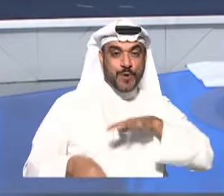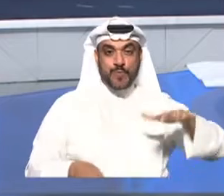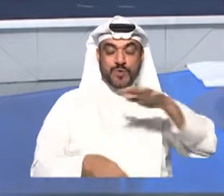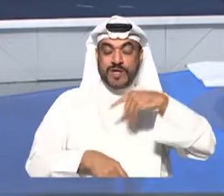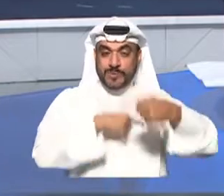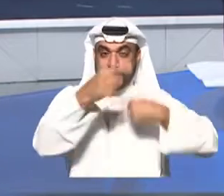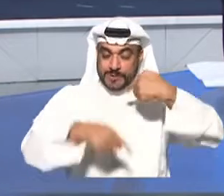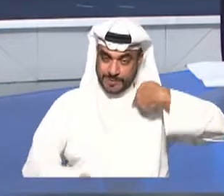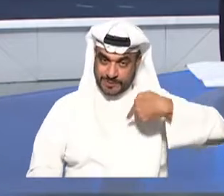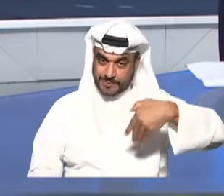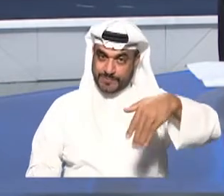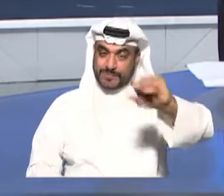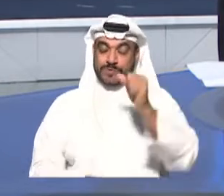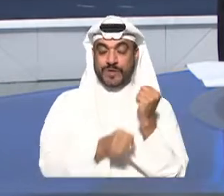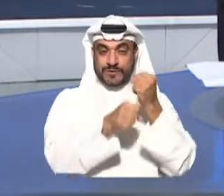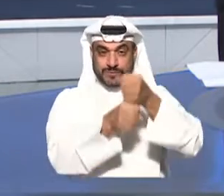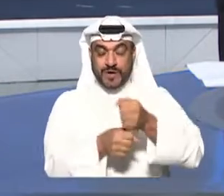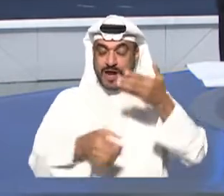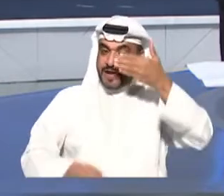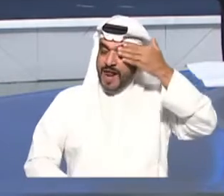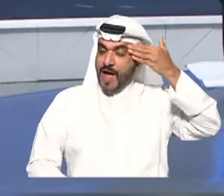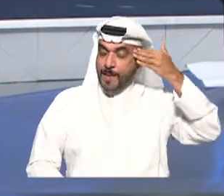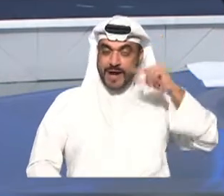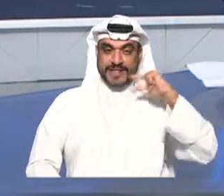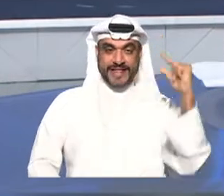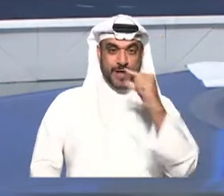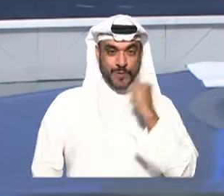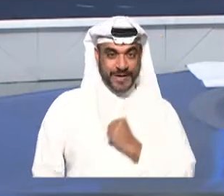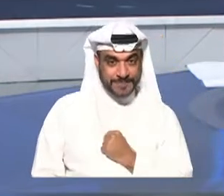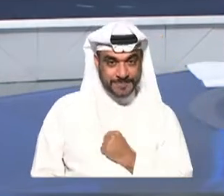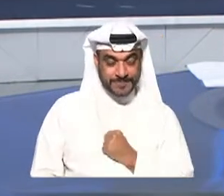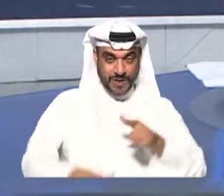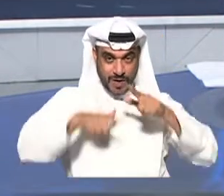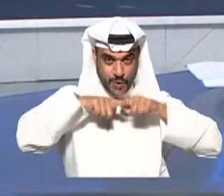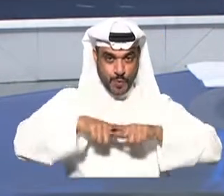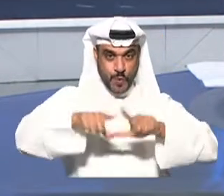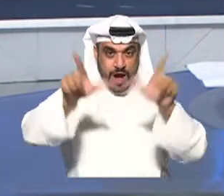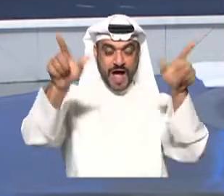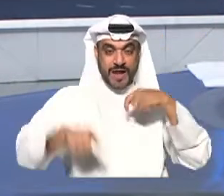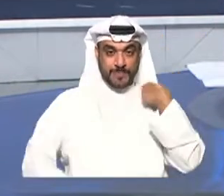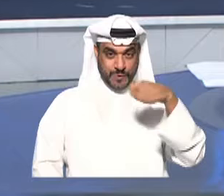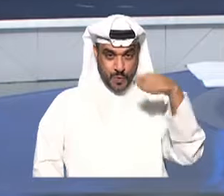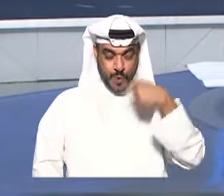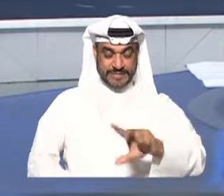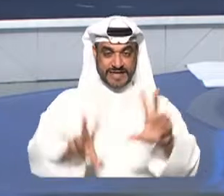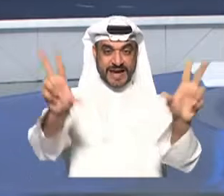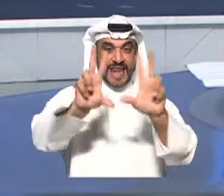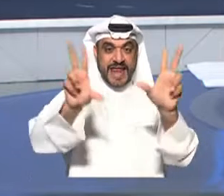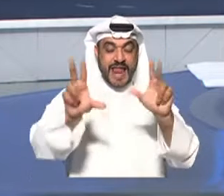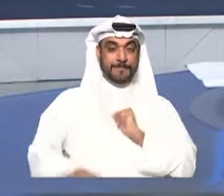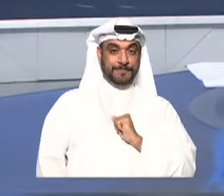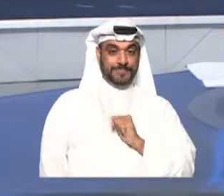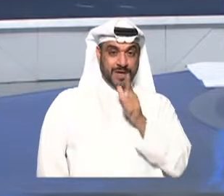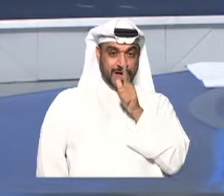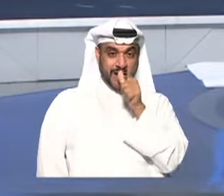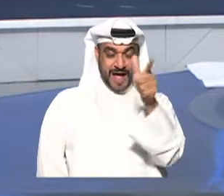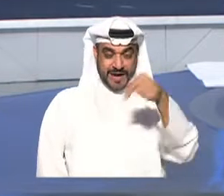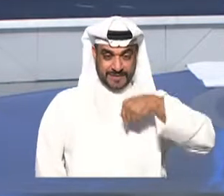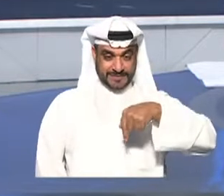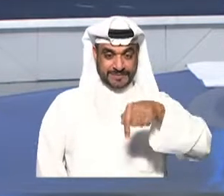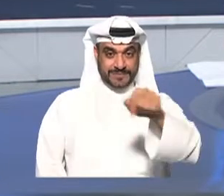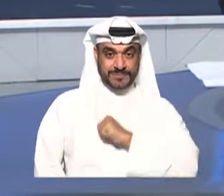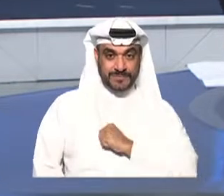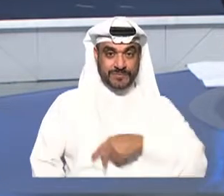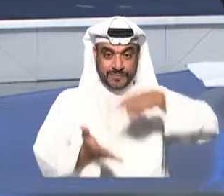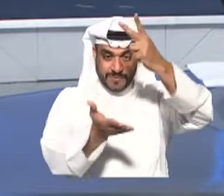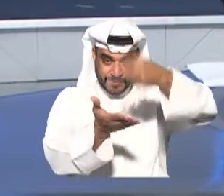المستدامة وتوطين الخبرات الدولية. وقال وزير الإعلام ووزير الدولة لشؤون الشباب محمد ناصر الجبري بهذه المناسبة، قال